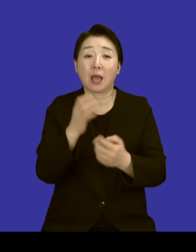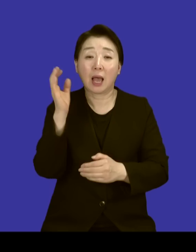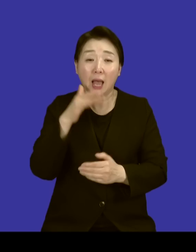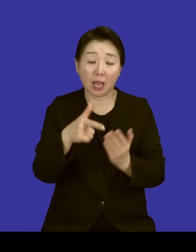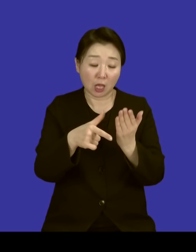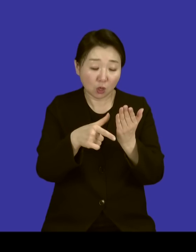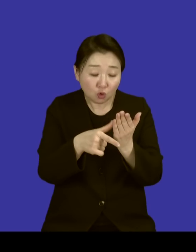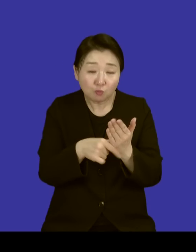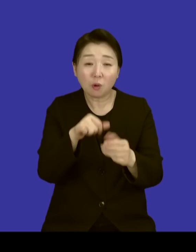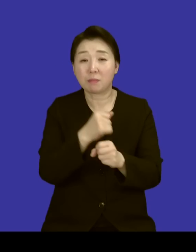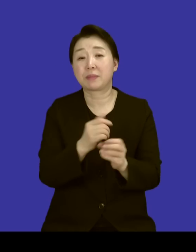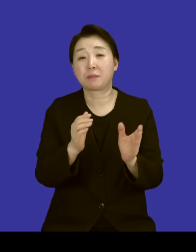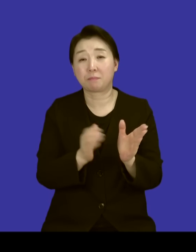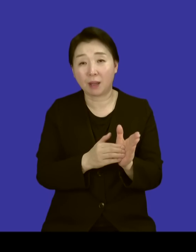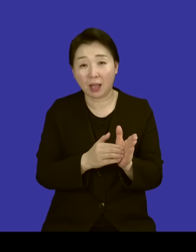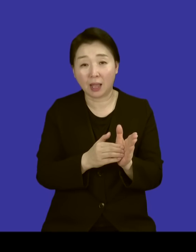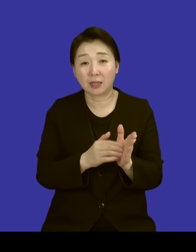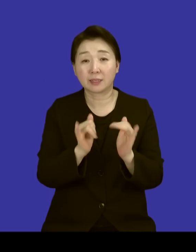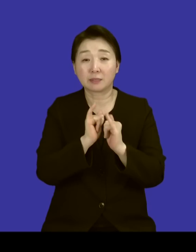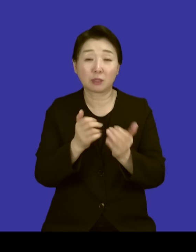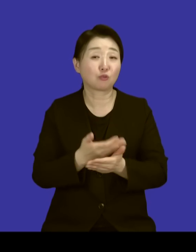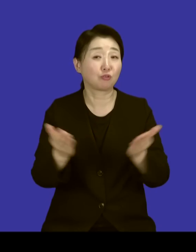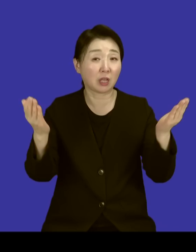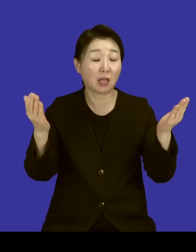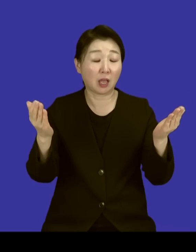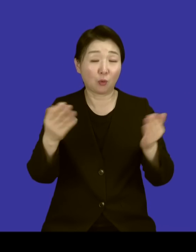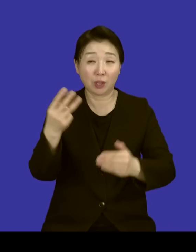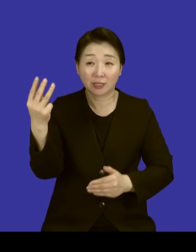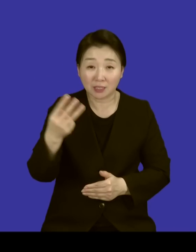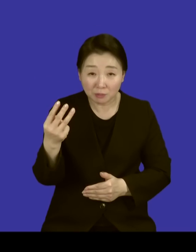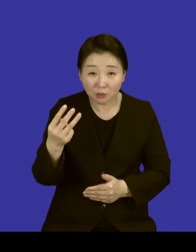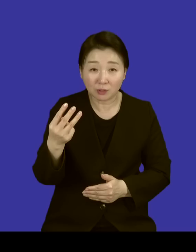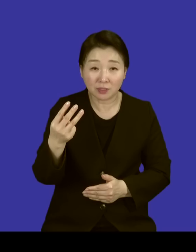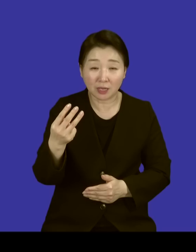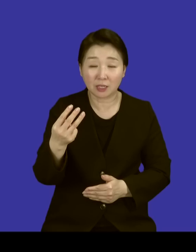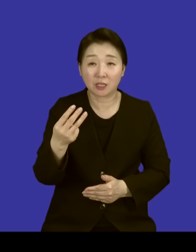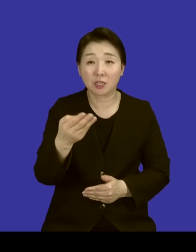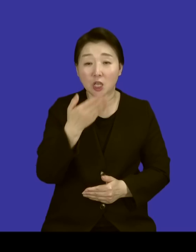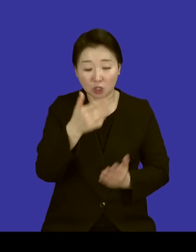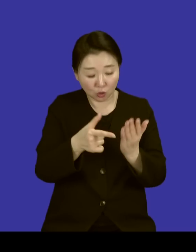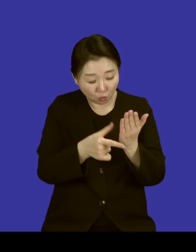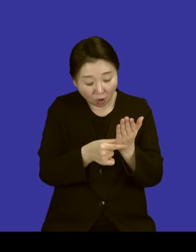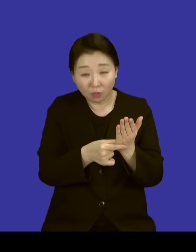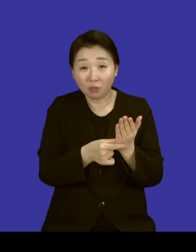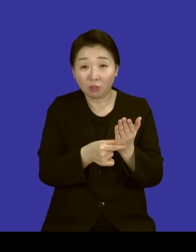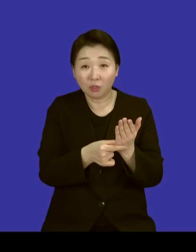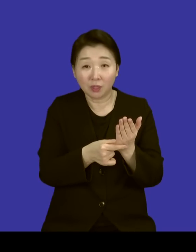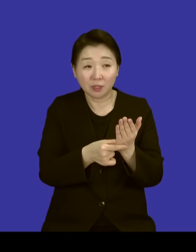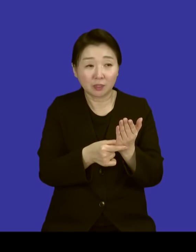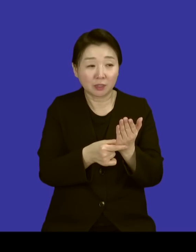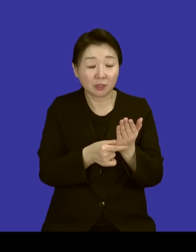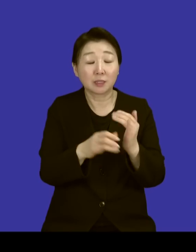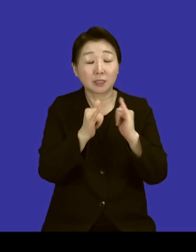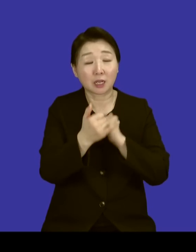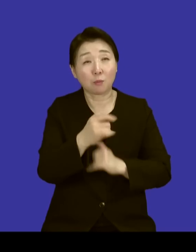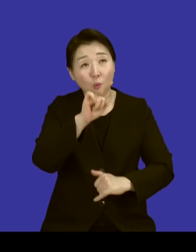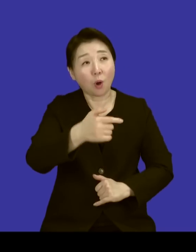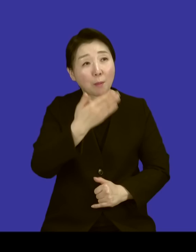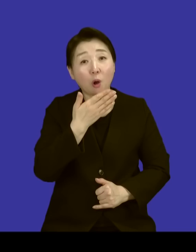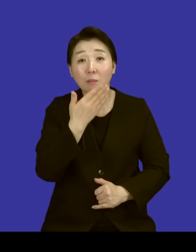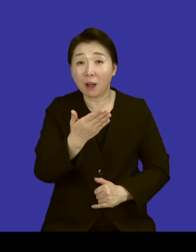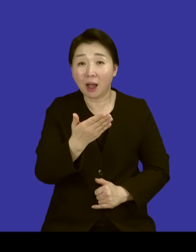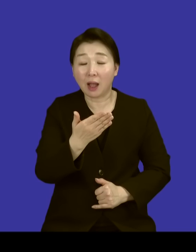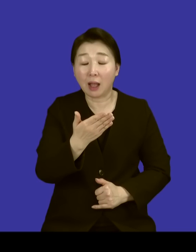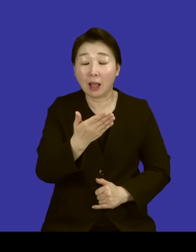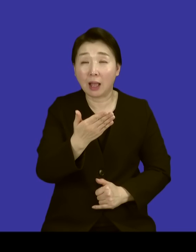쿠폰을 만들어서 예. 그분들에게 나눠주면 되겠구나. 3,000원짜리 뭐 식권? 어. 그러면 그분들이 먹겠구나. 이렇게 생각이 두